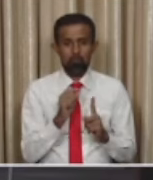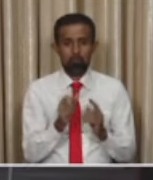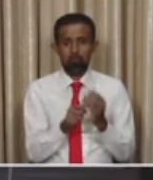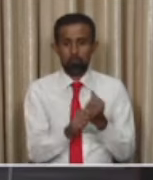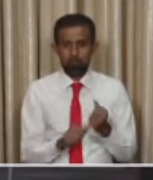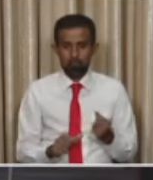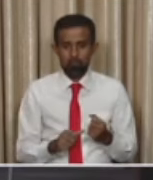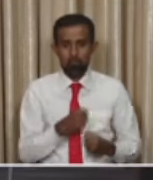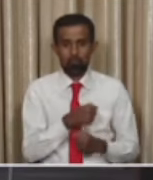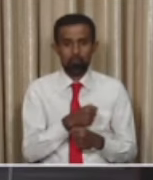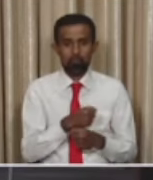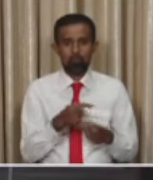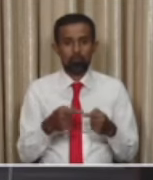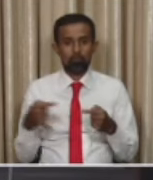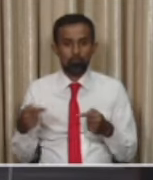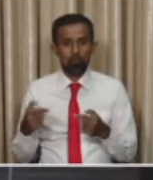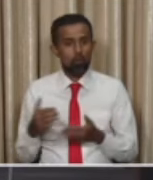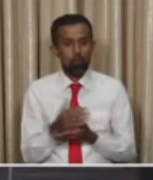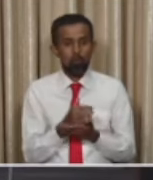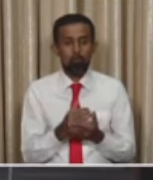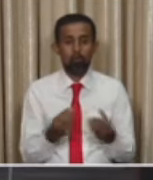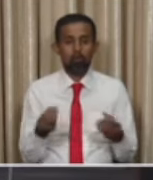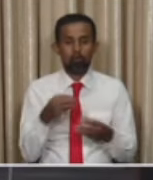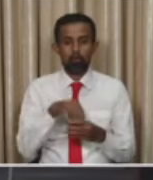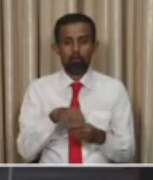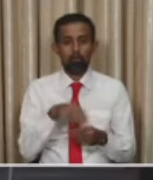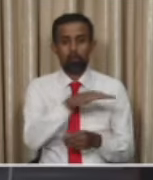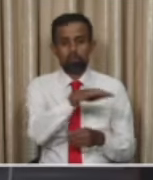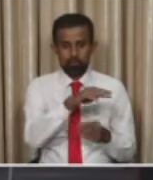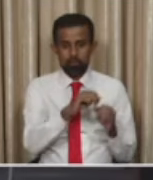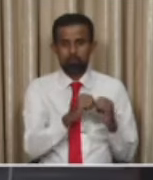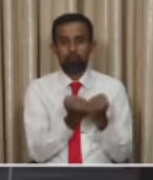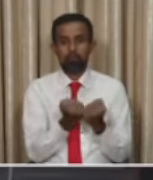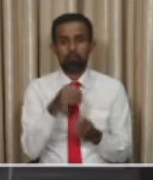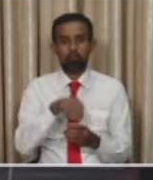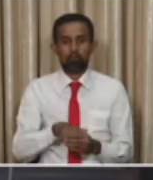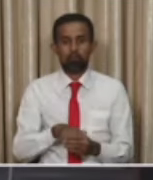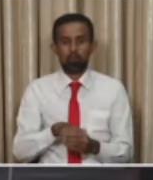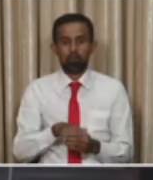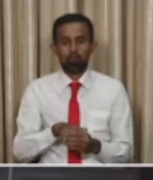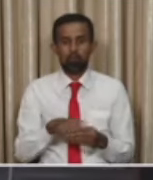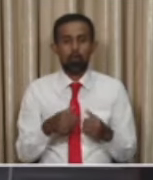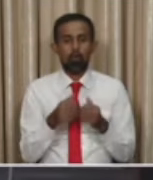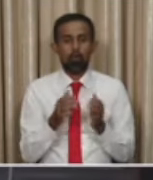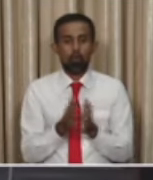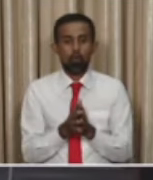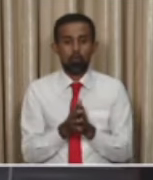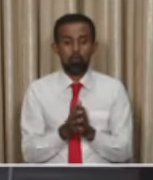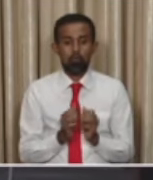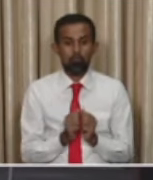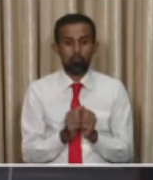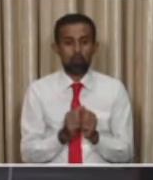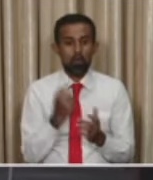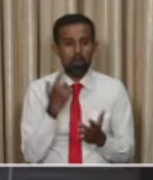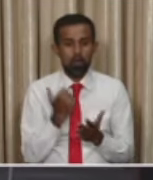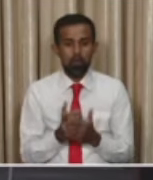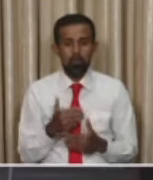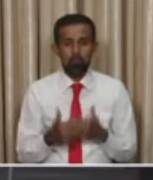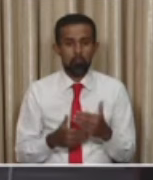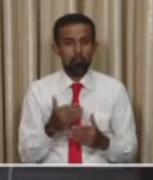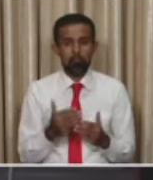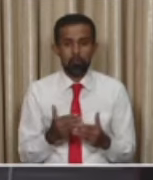නියෝජනය කරනවා, ආණ්ඩුව, විපක්ෂය සියලු දෙනා නියෝජනය කරනවා, සිවිල් සංවිධානත් නියෝජනය කරනවා. ඉතින් මම හිතන්නේ අපි ඕනෑමට වඩා මේ කටයුත්ත සංකීර්ණ කරගෙන